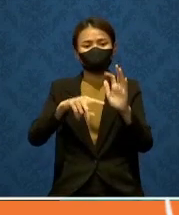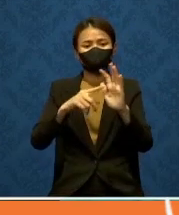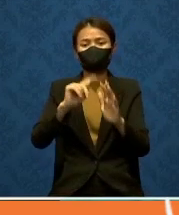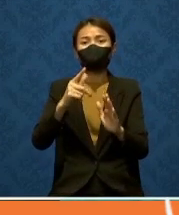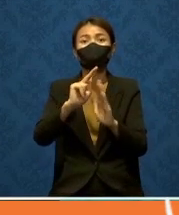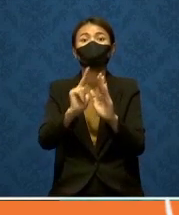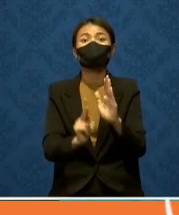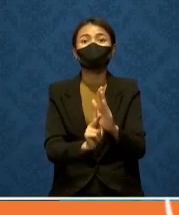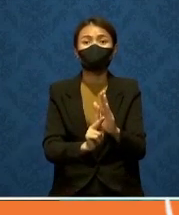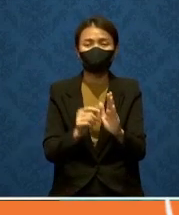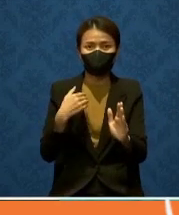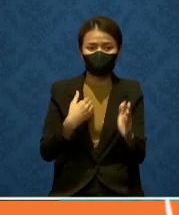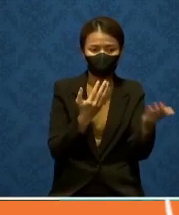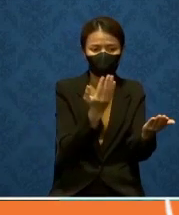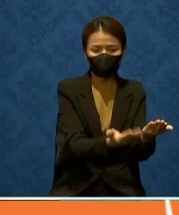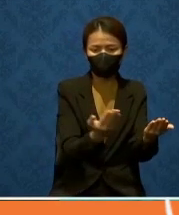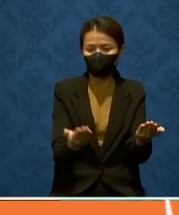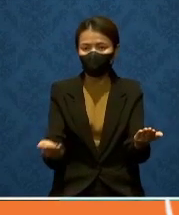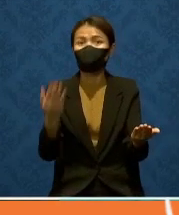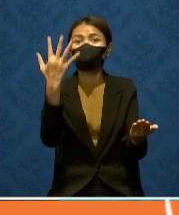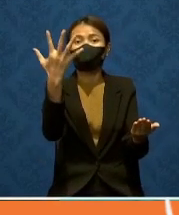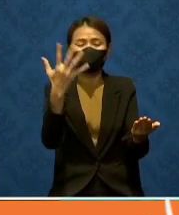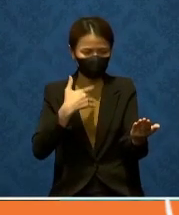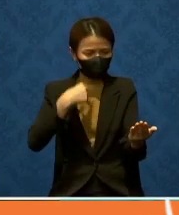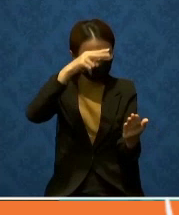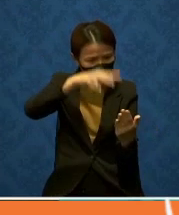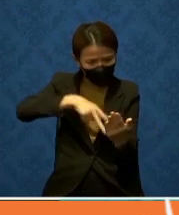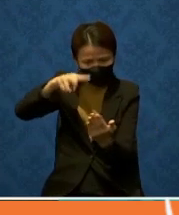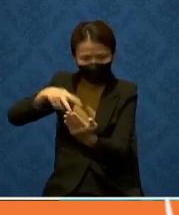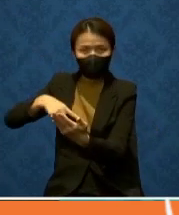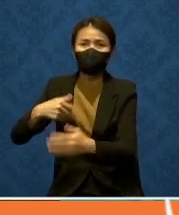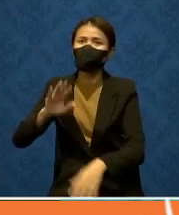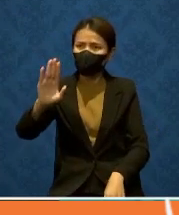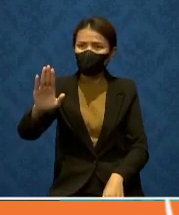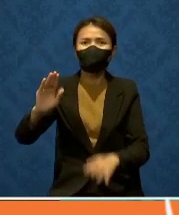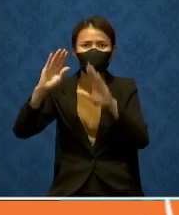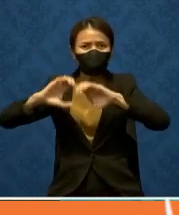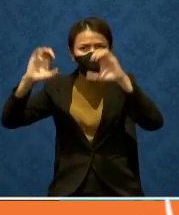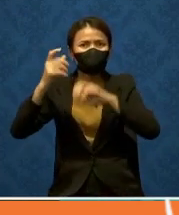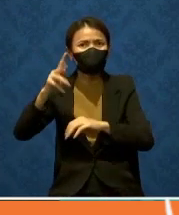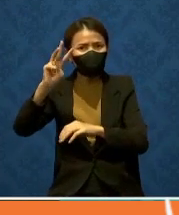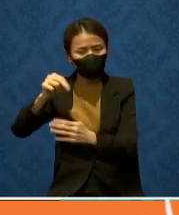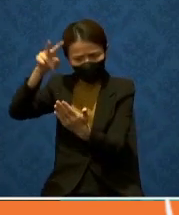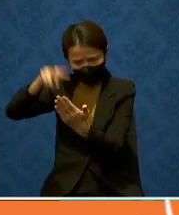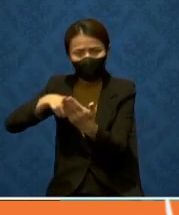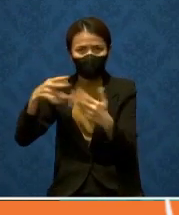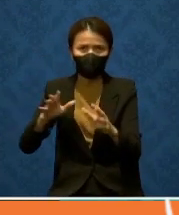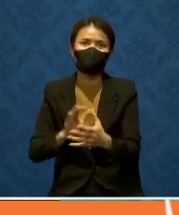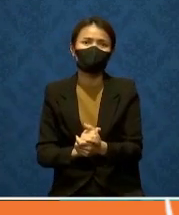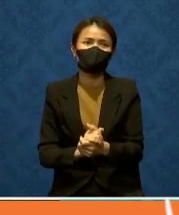างของครม.ที่ผมได้มีโอกาสได้ไปร่วมแลกเปลี่ยนในเวทีนี้ทั้ง5ร่างนี้ครับท่านประธานเนื้อห